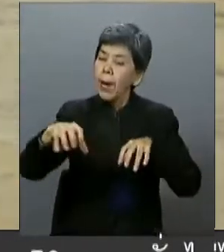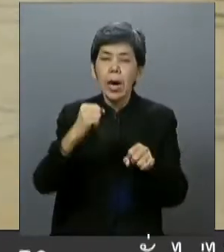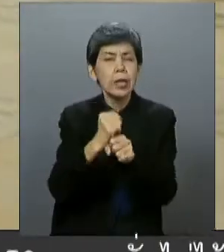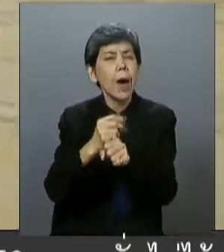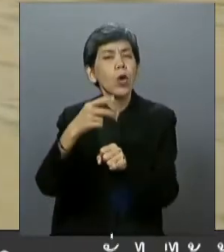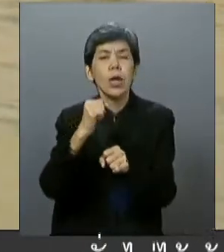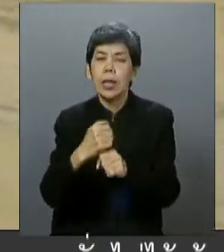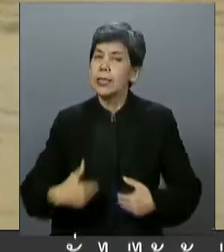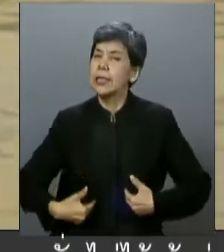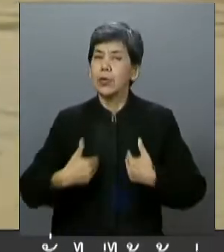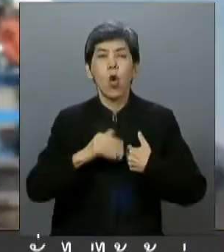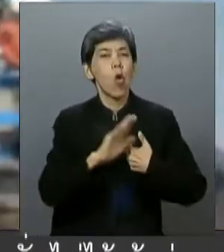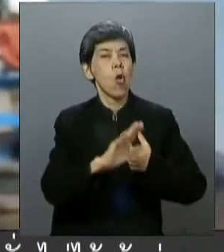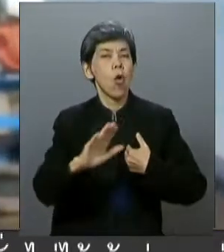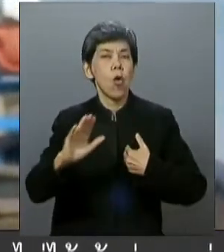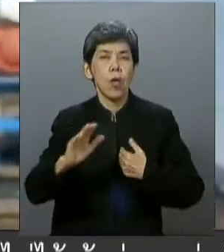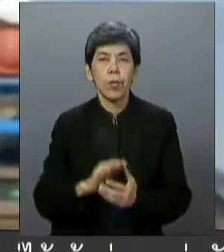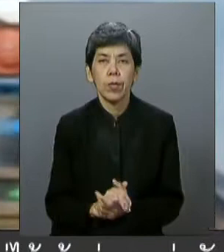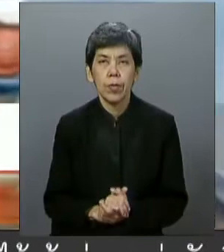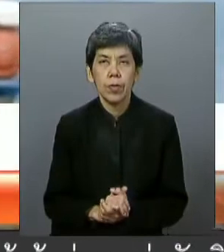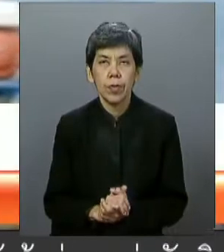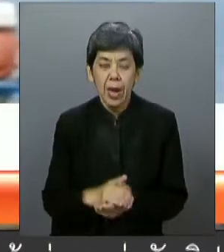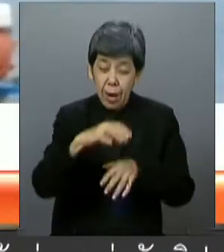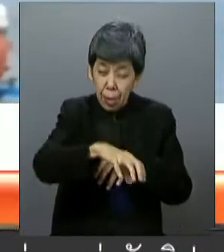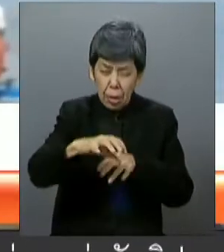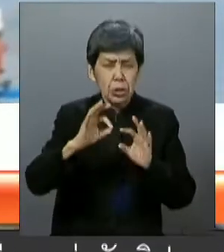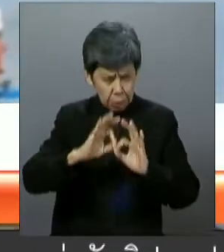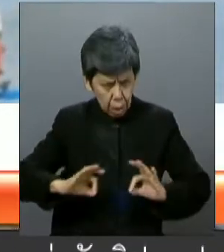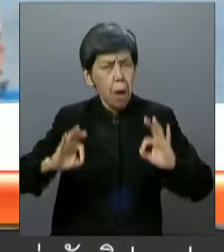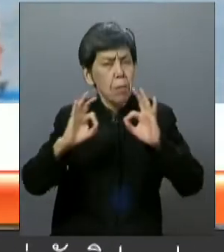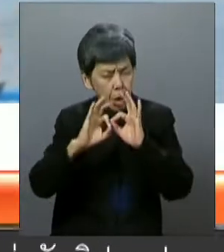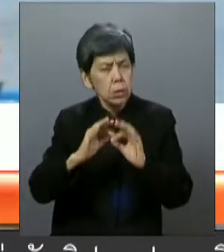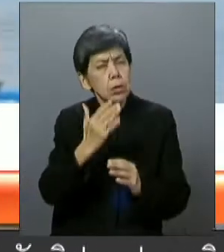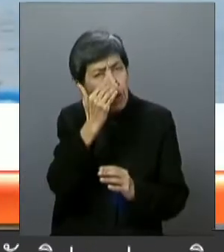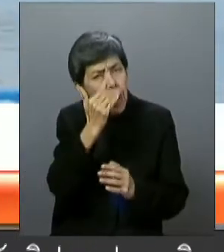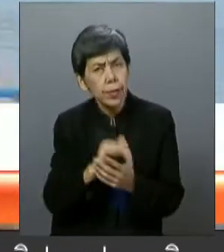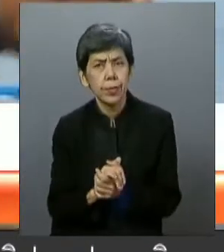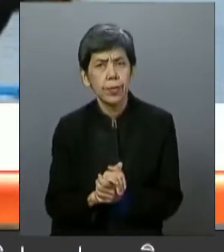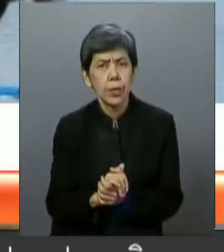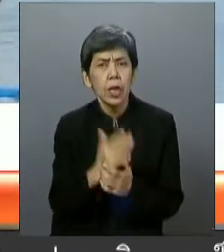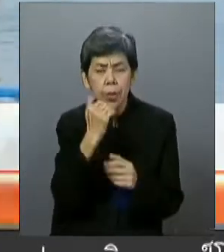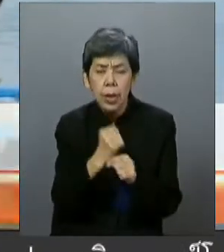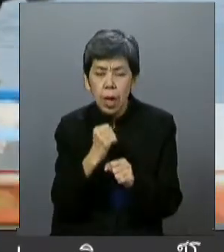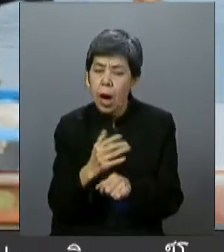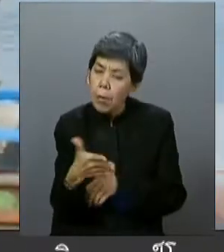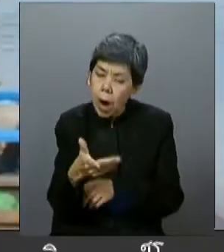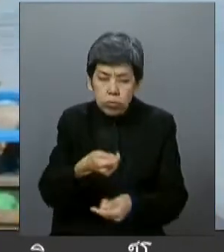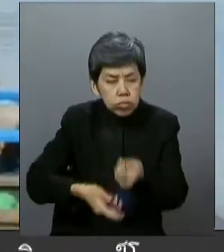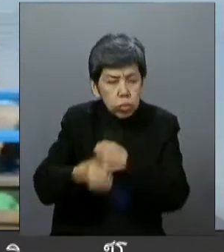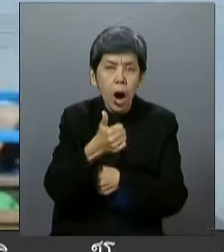ดำรงชีวิต แก่งนี้มีสำคัญกับชุมชนคือว่าแถวบ้านได้หาปูหาปลาน้ำ